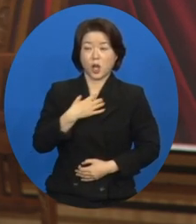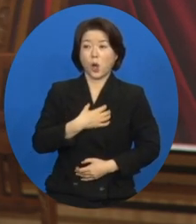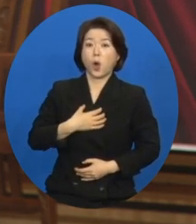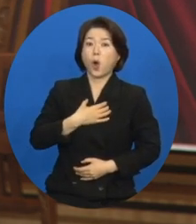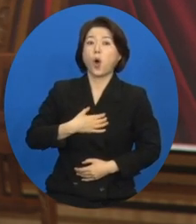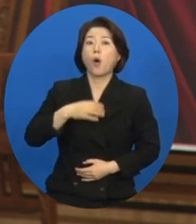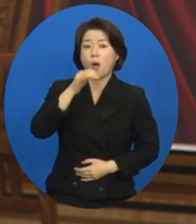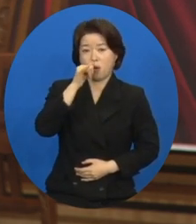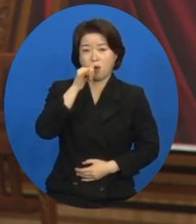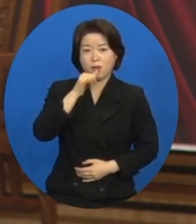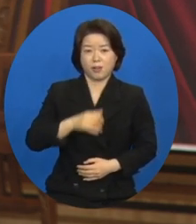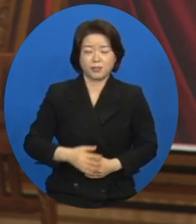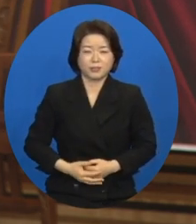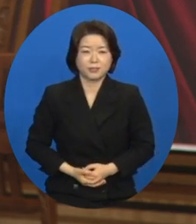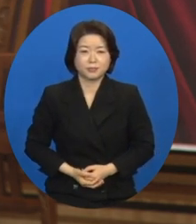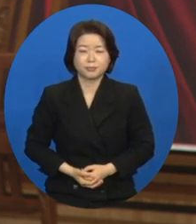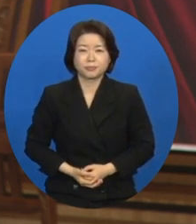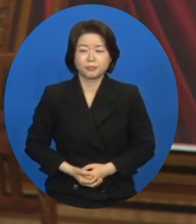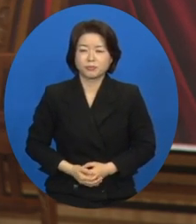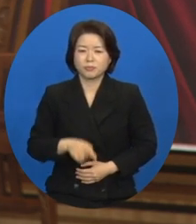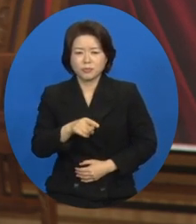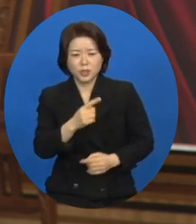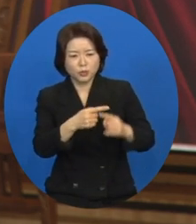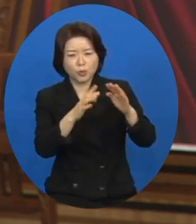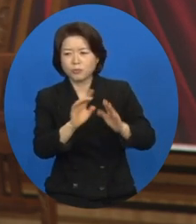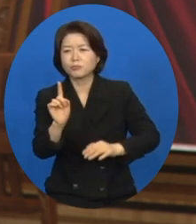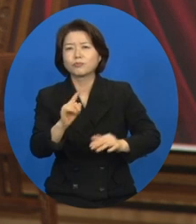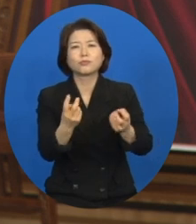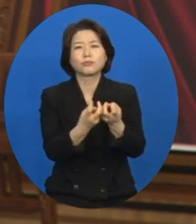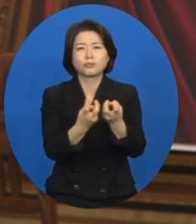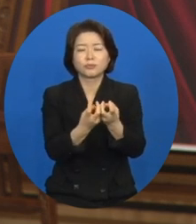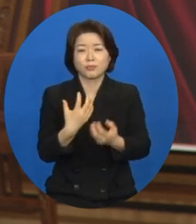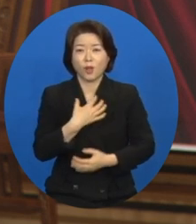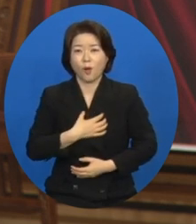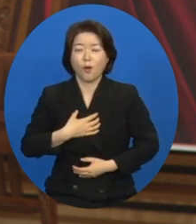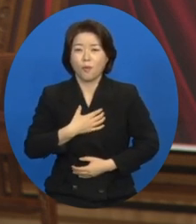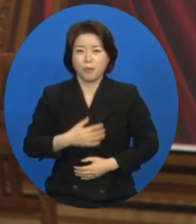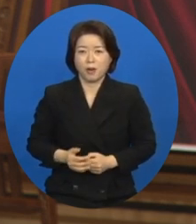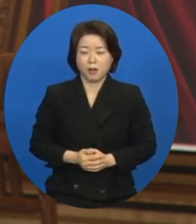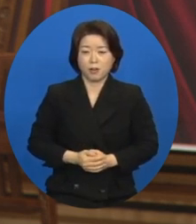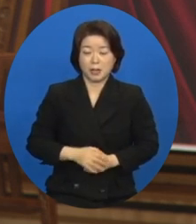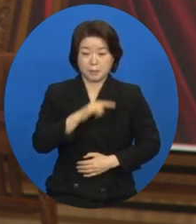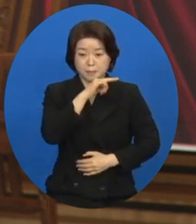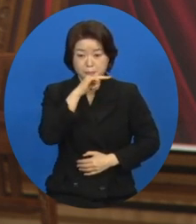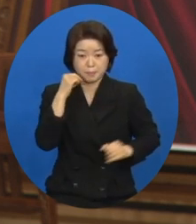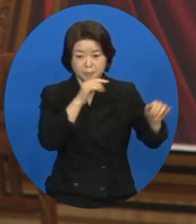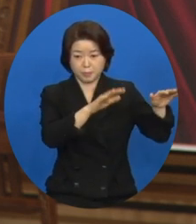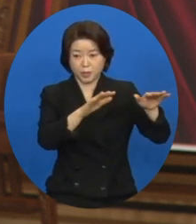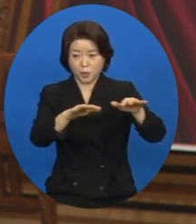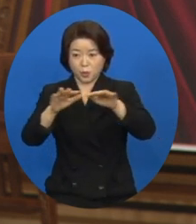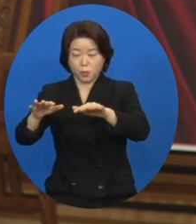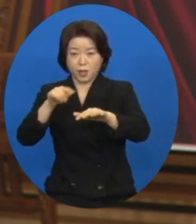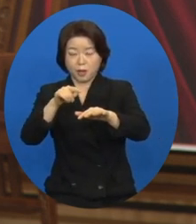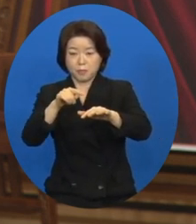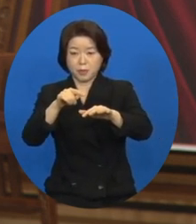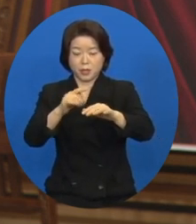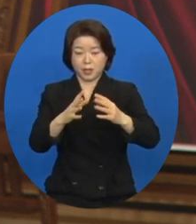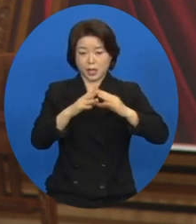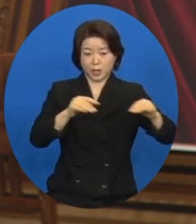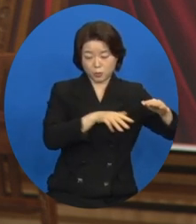걱정됐습니다. 어떻게 하려고 하지? 홍해 앞에 애굽은